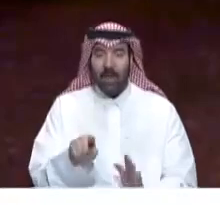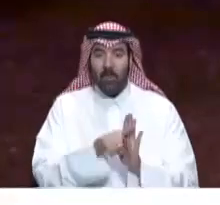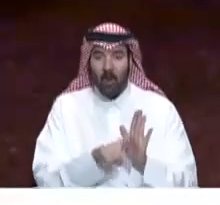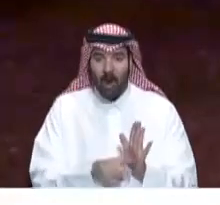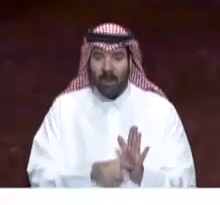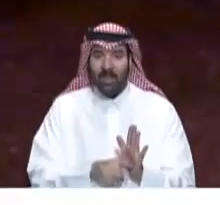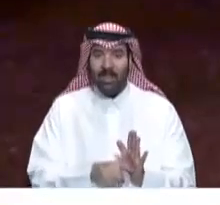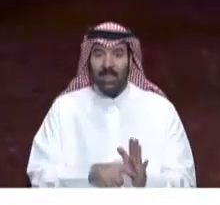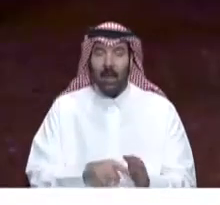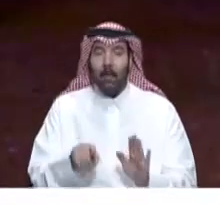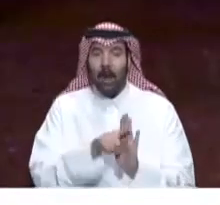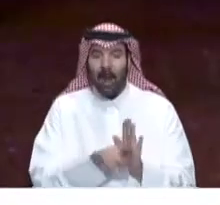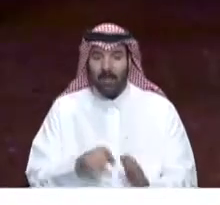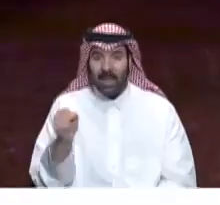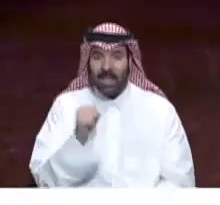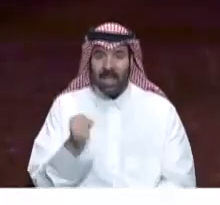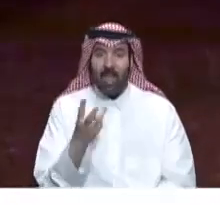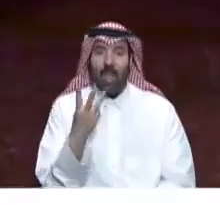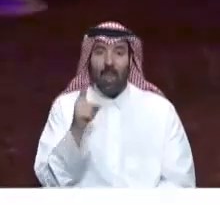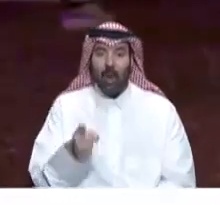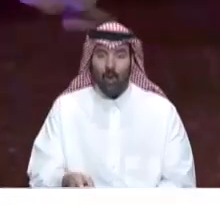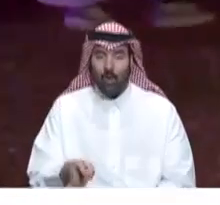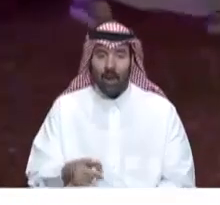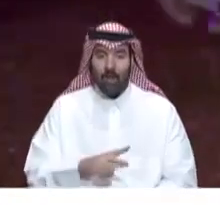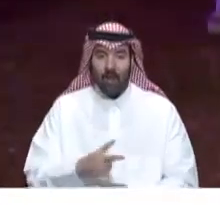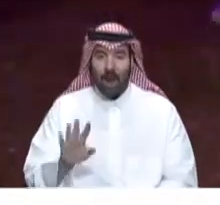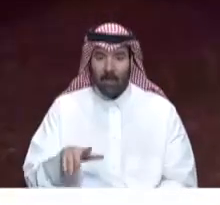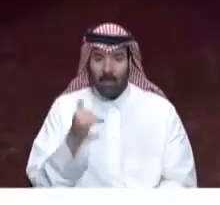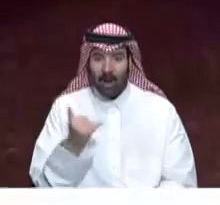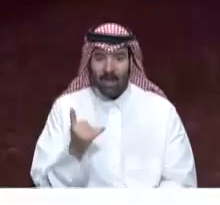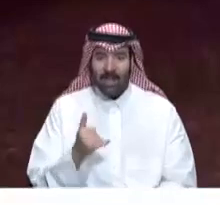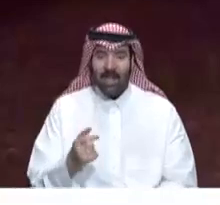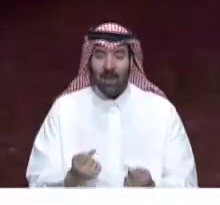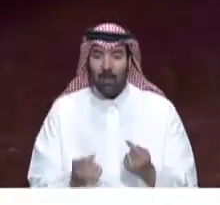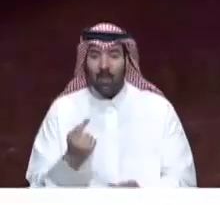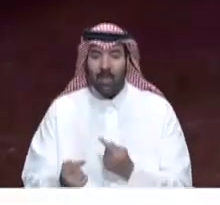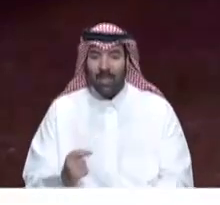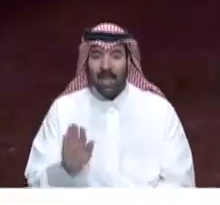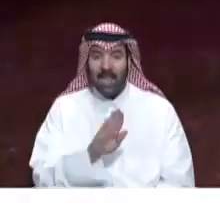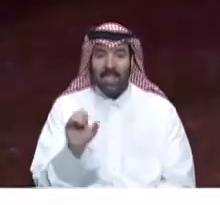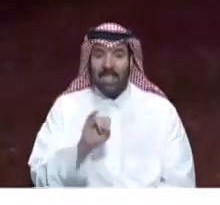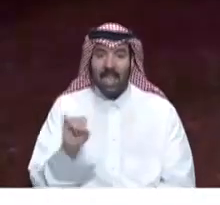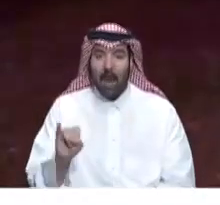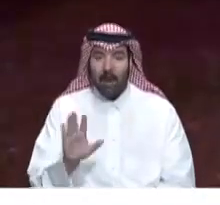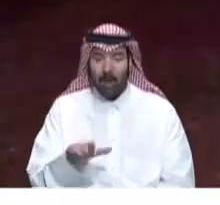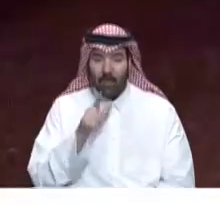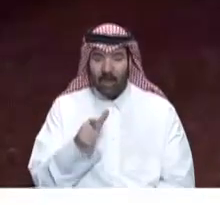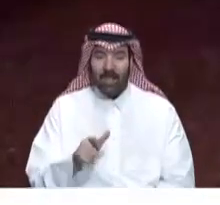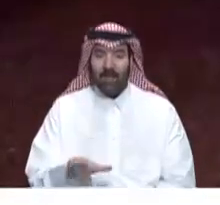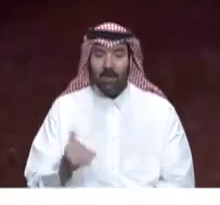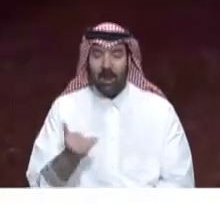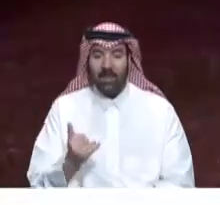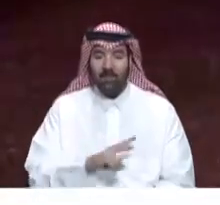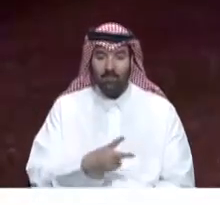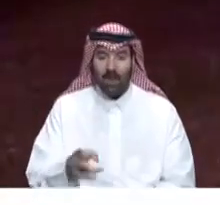والتي تستمر حقيقة لثلاثة أيام. هذا الموقع الذي أتواجد فيه منتزى السلام، وأيضا منتزى الأمير سعود بن عبد